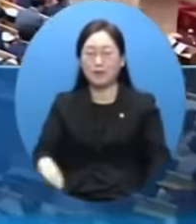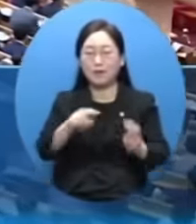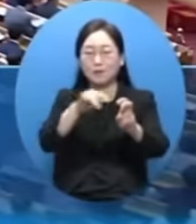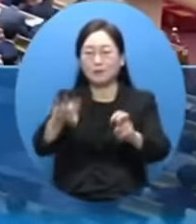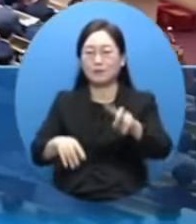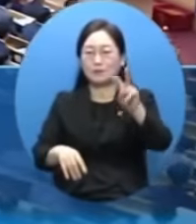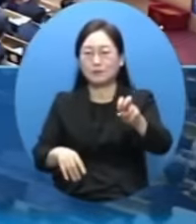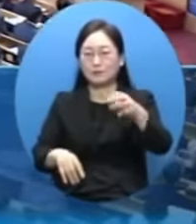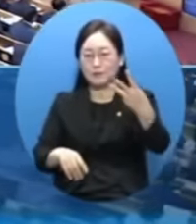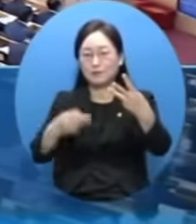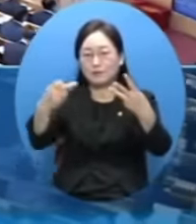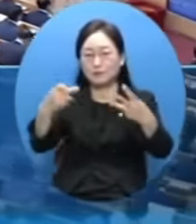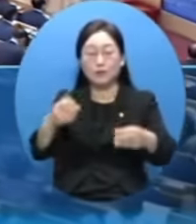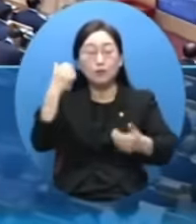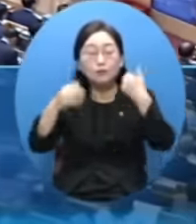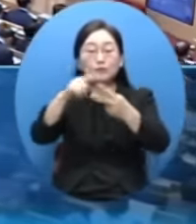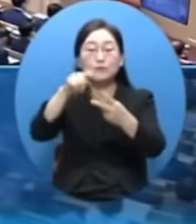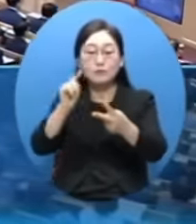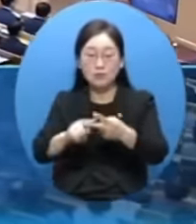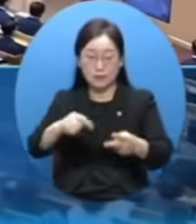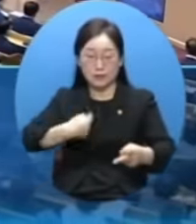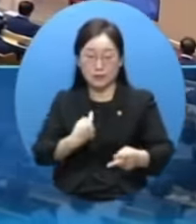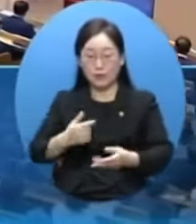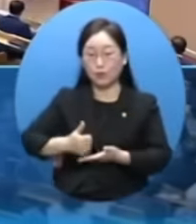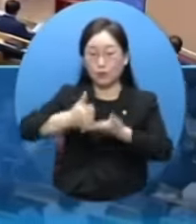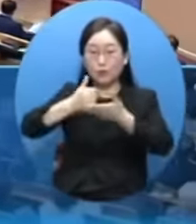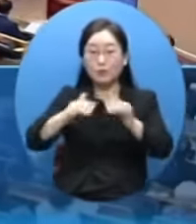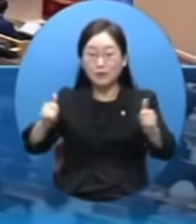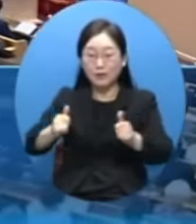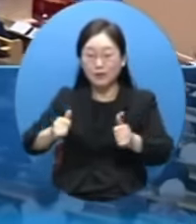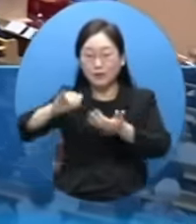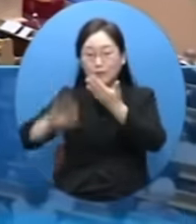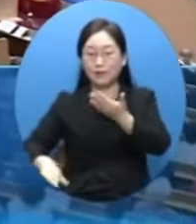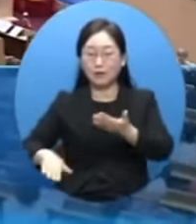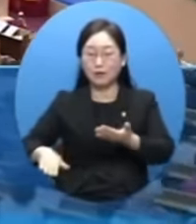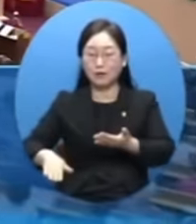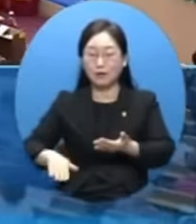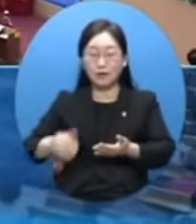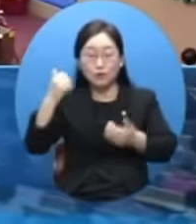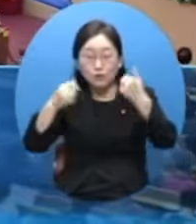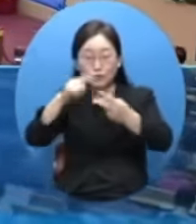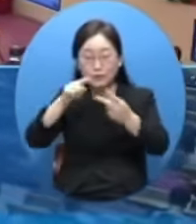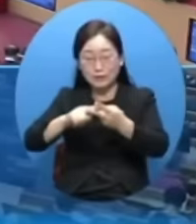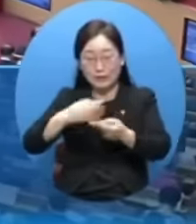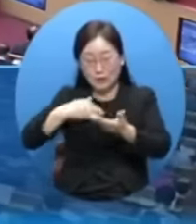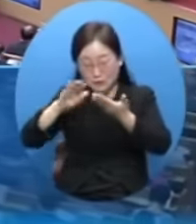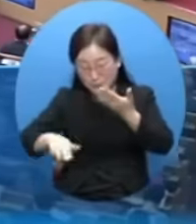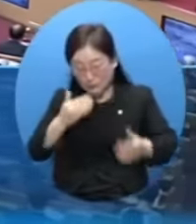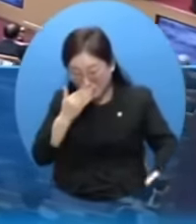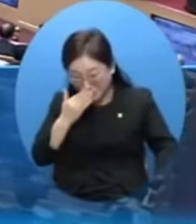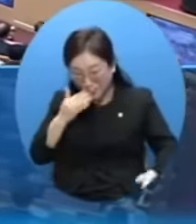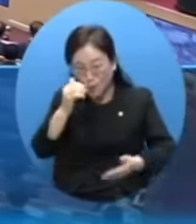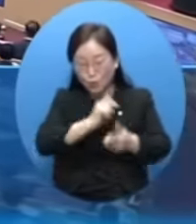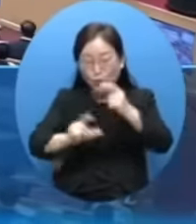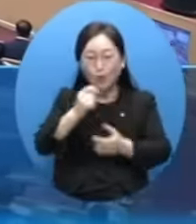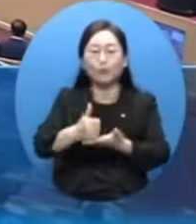23장 12절입니다. 누구든지 자기를 높이는 자는 낮아지고 누구든지 자기를 낮추는 자는 높아지리라.